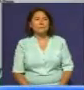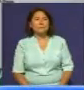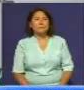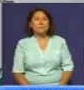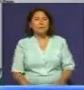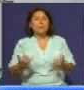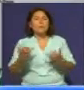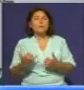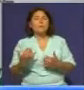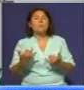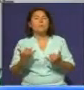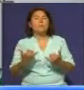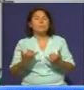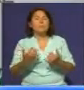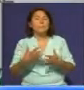Біздің бүгінгі мамандарымыз